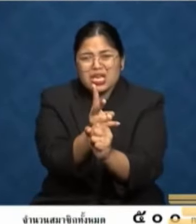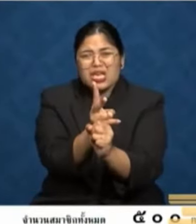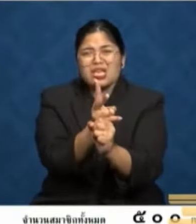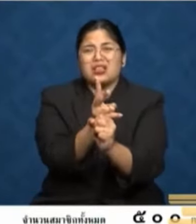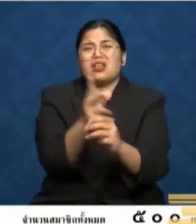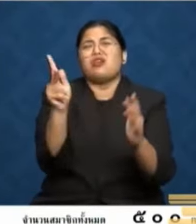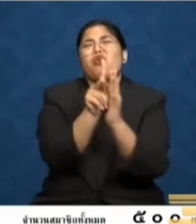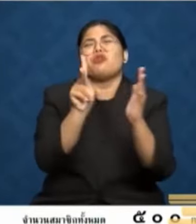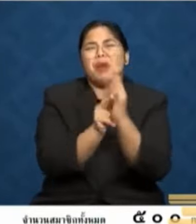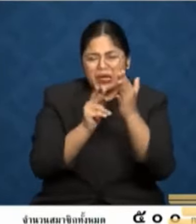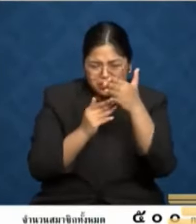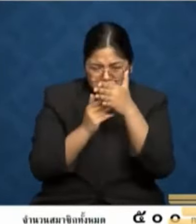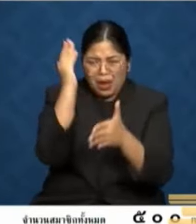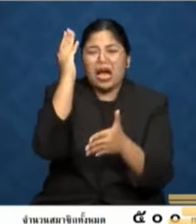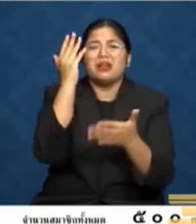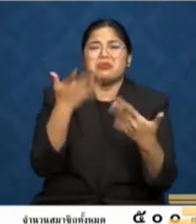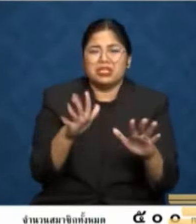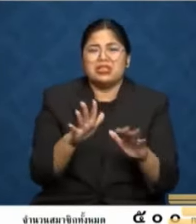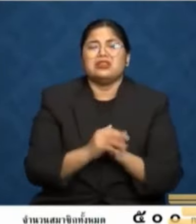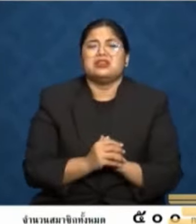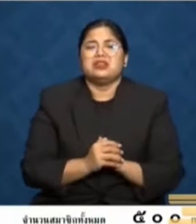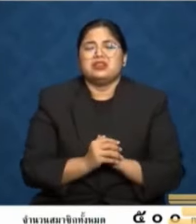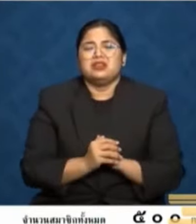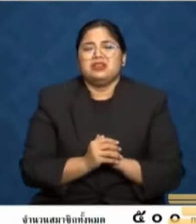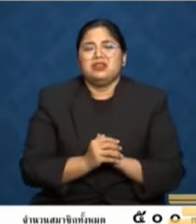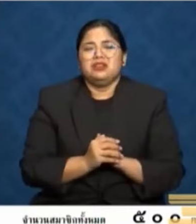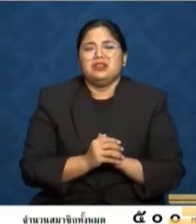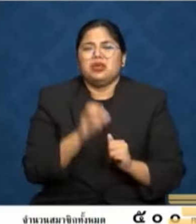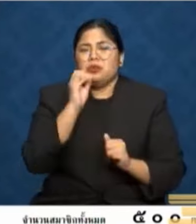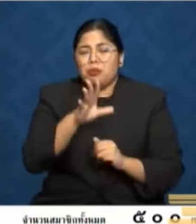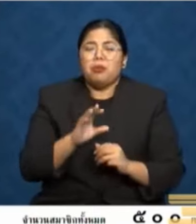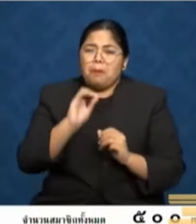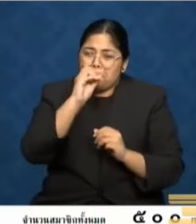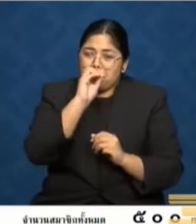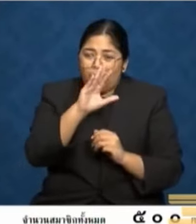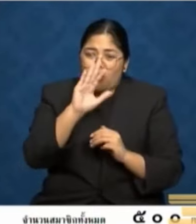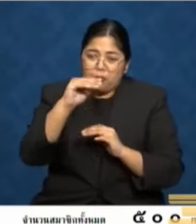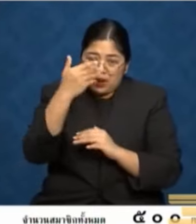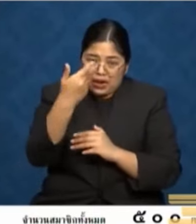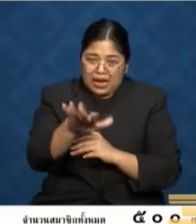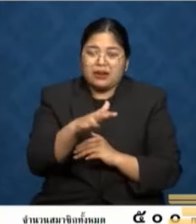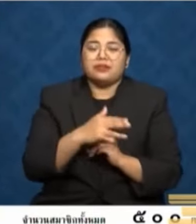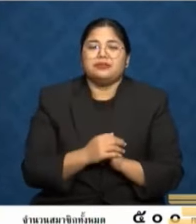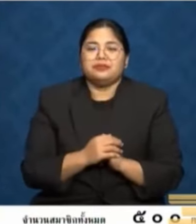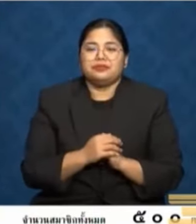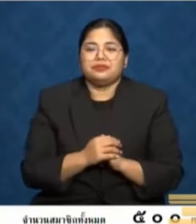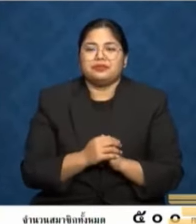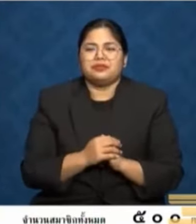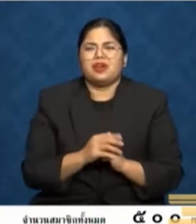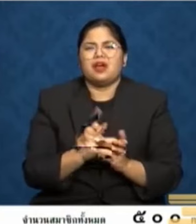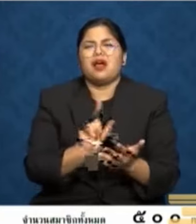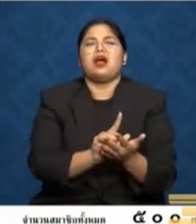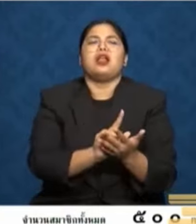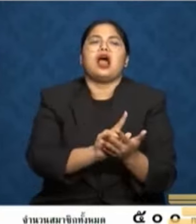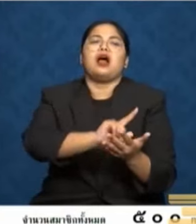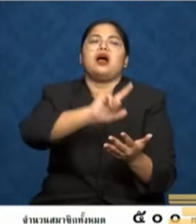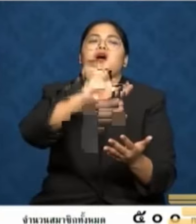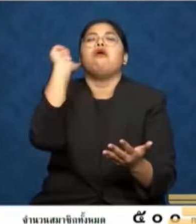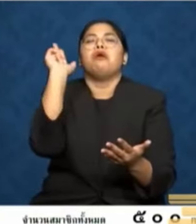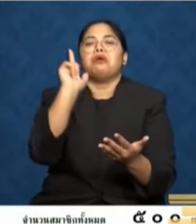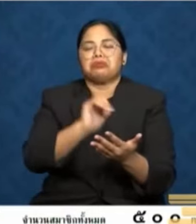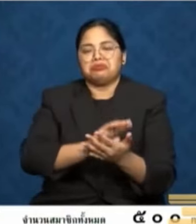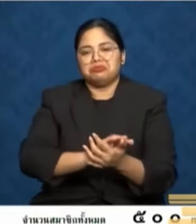เพราะฉะนั้นที่ท่านปฏิพัฒน์ทันจิตดาที่ว่าผมได้กล่าวมาเบื้องต้นนั้นน่ะพบว่าลาออกเถอะครับมันเสียศักดิ์